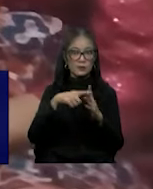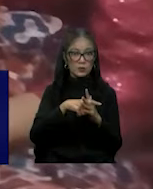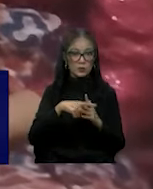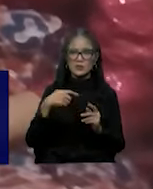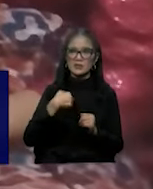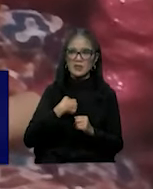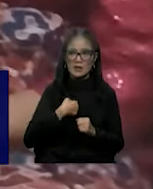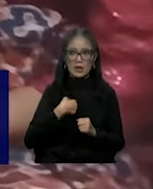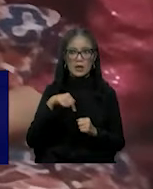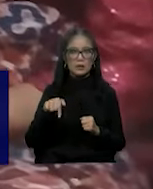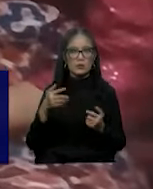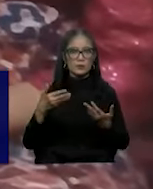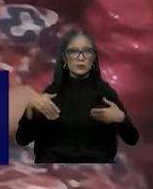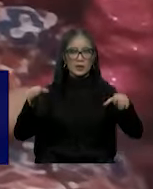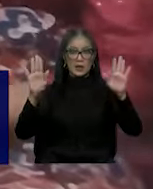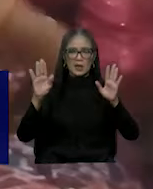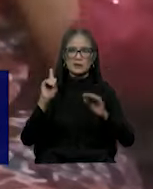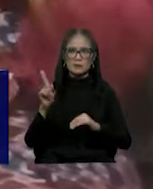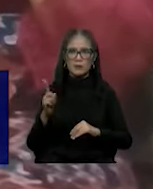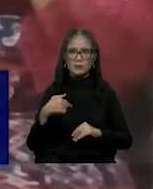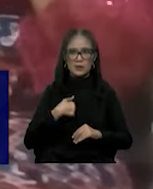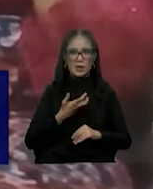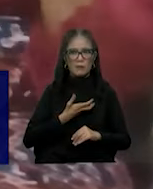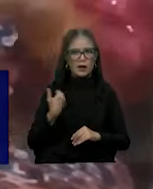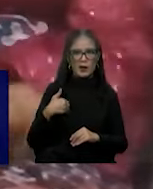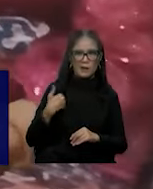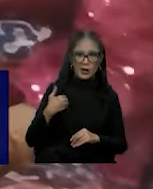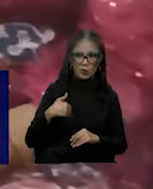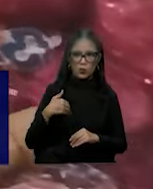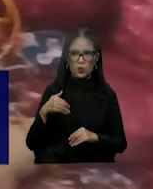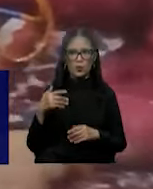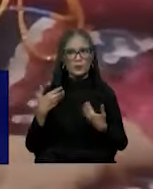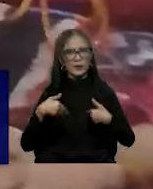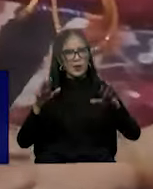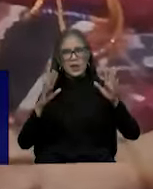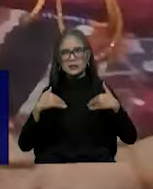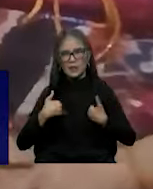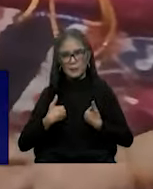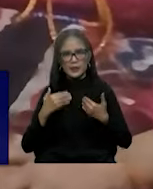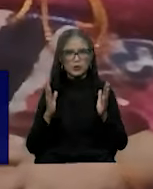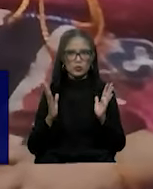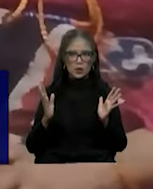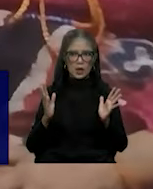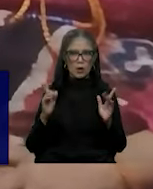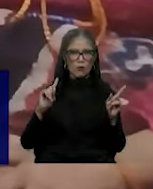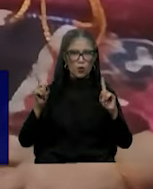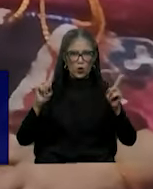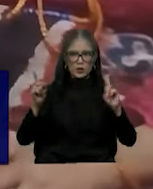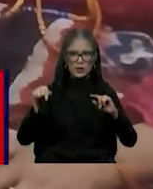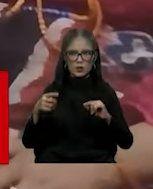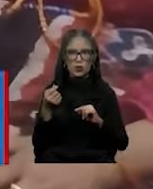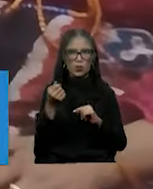asa. Saya mau tidak mau, sudah lagi lah, karena capeknya namanya politik ini punya